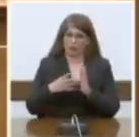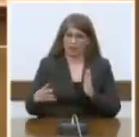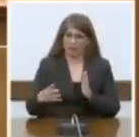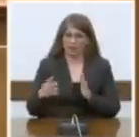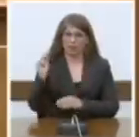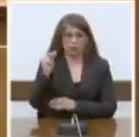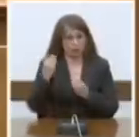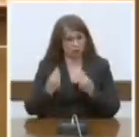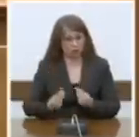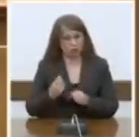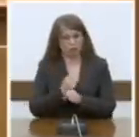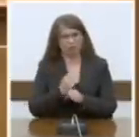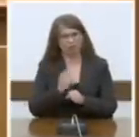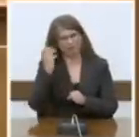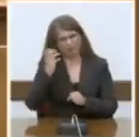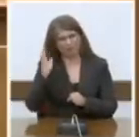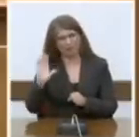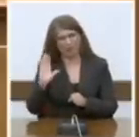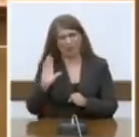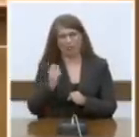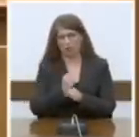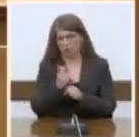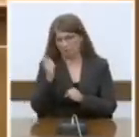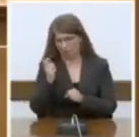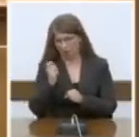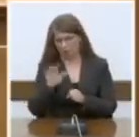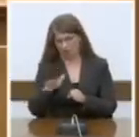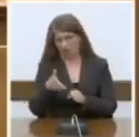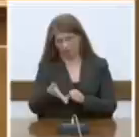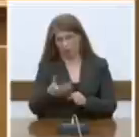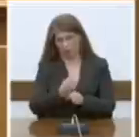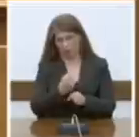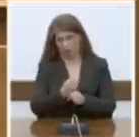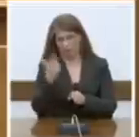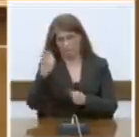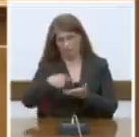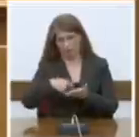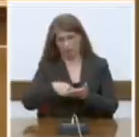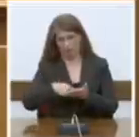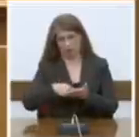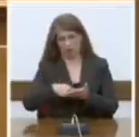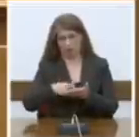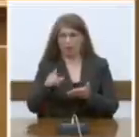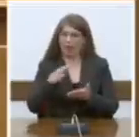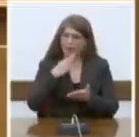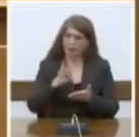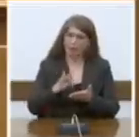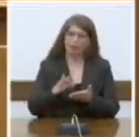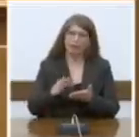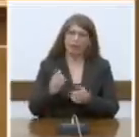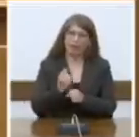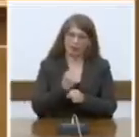καλύτερες δουλειές. Υποθέτω δουλειές σαν τη Ρόδο. Μάλλον κάτι τέτοιες δουλειές. Όπου οι εργαζόμενοι πρέπει να έχουν και σκάφαντρο για να